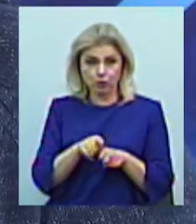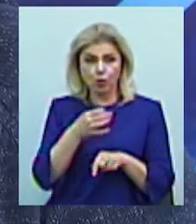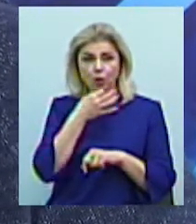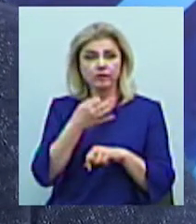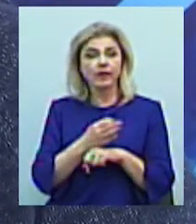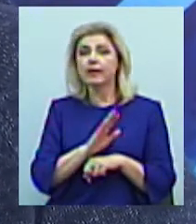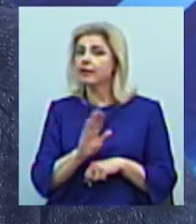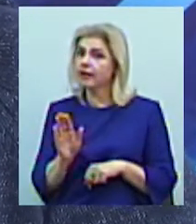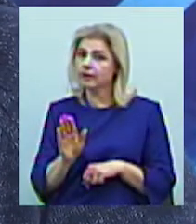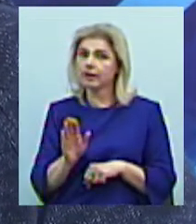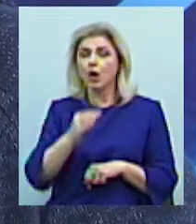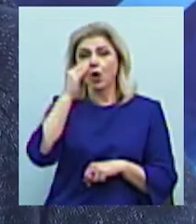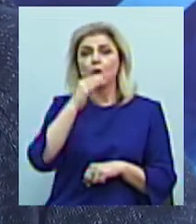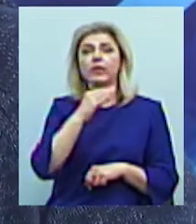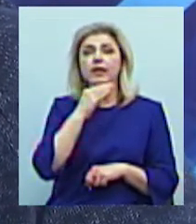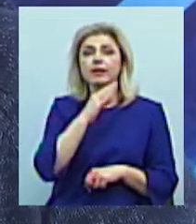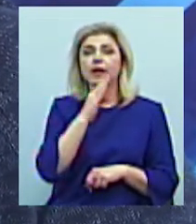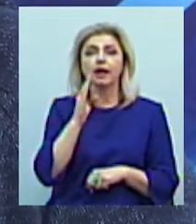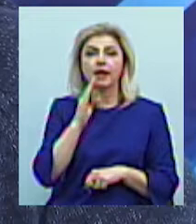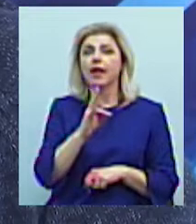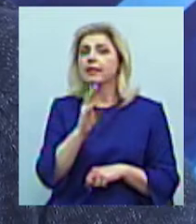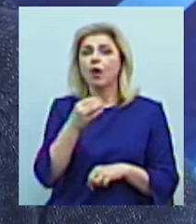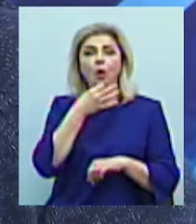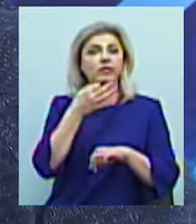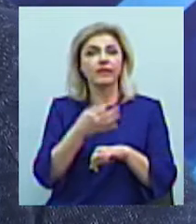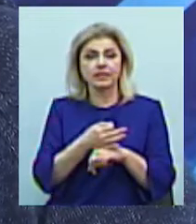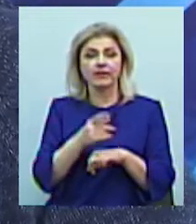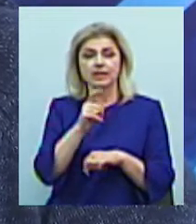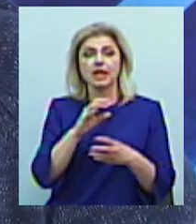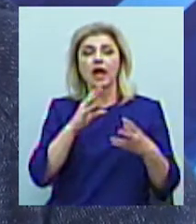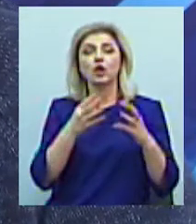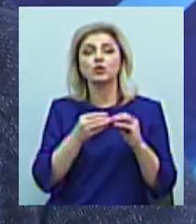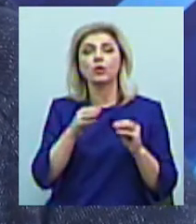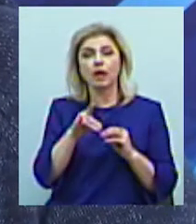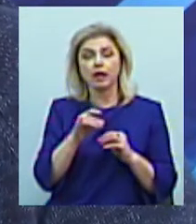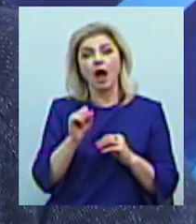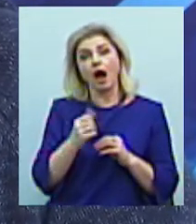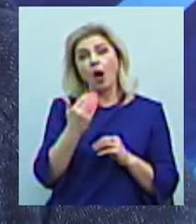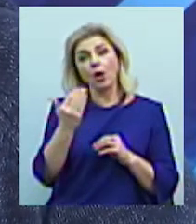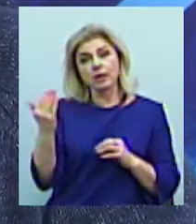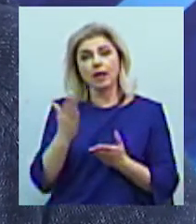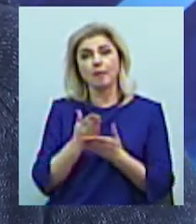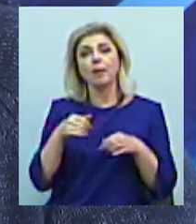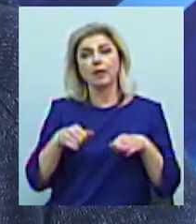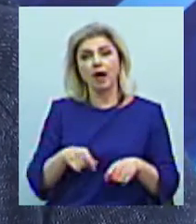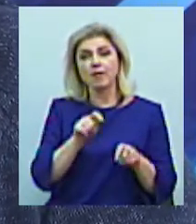Нет, родители, я имею в виду, не ответственны за результаты. Они имеют право контролировать.